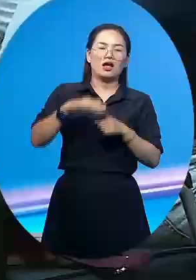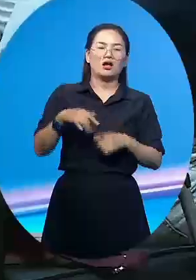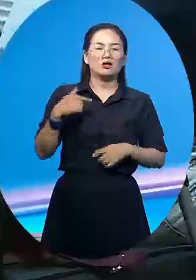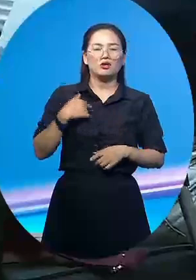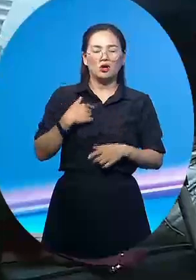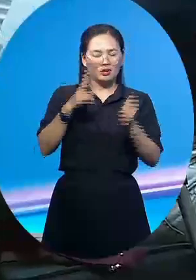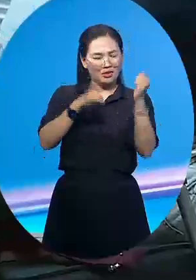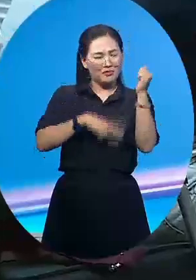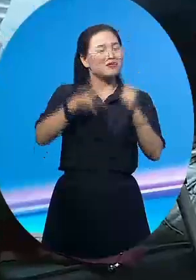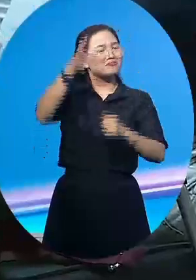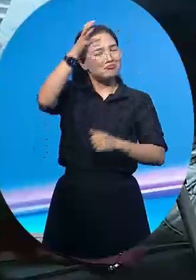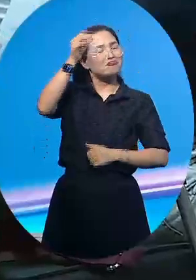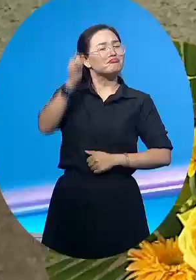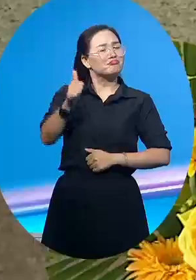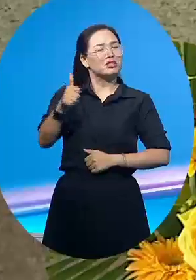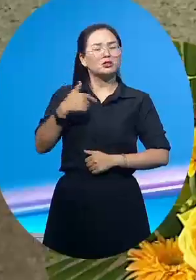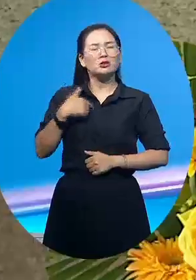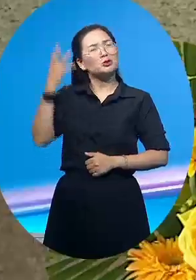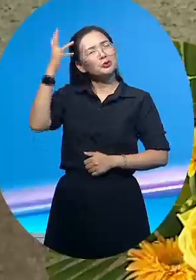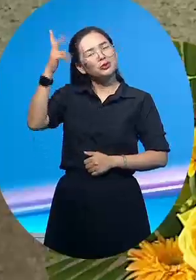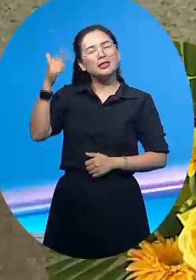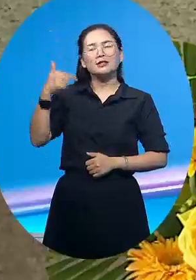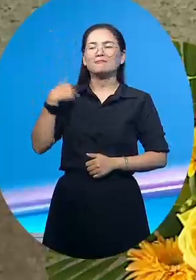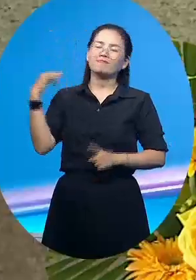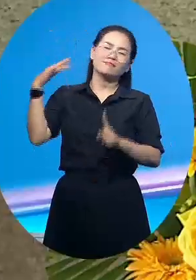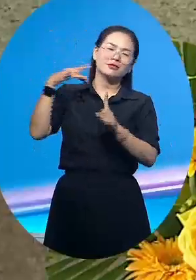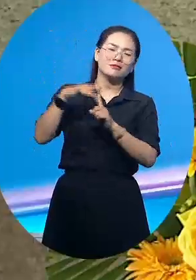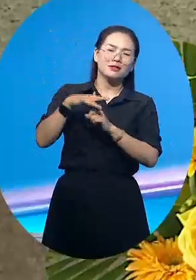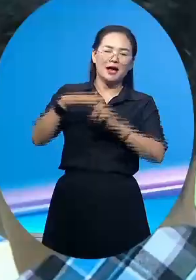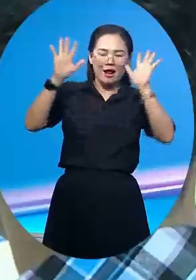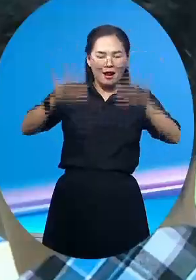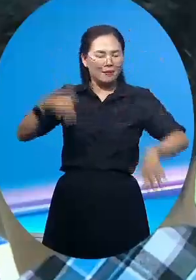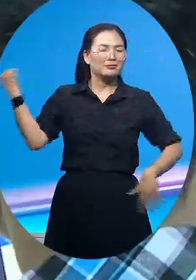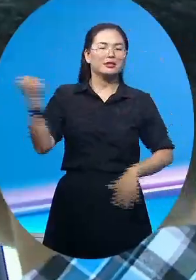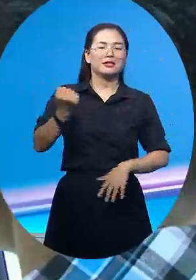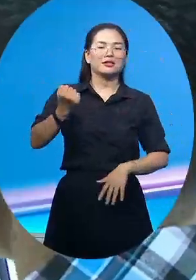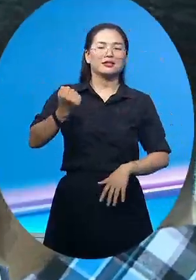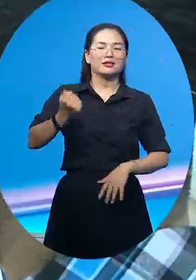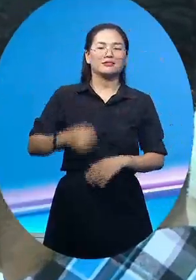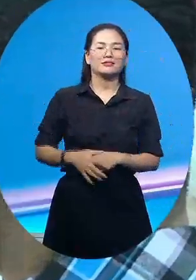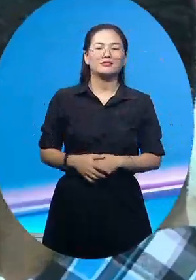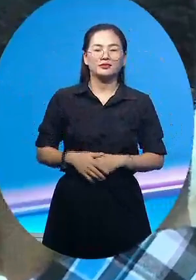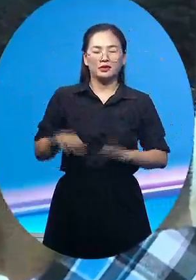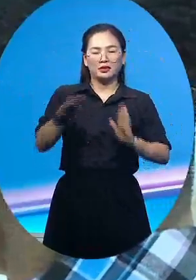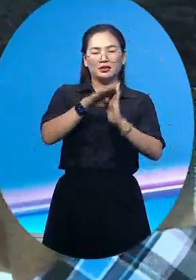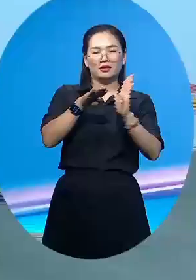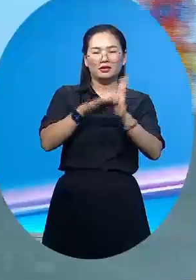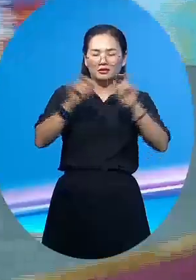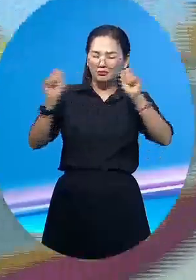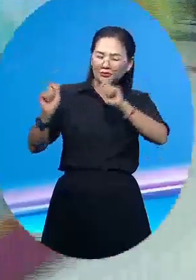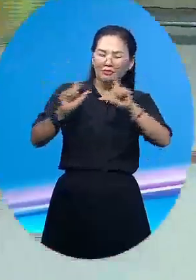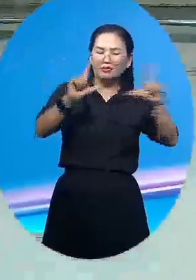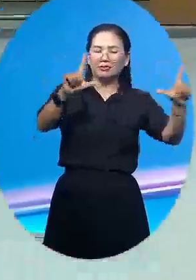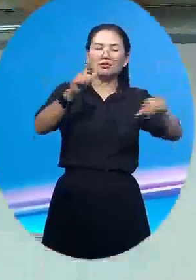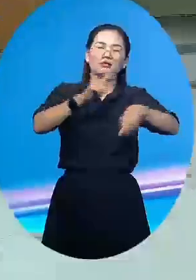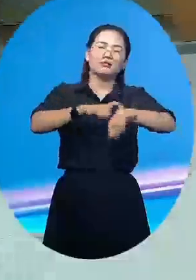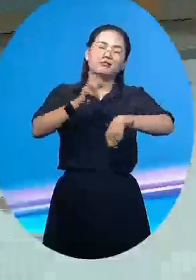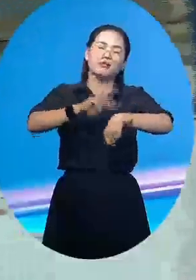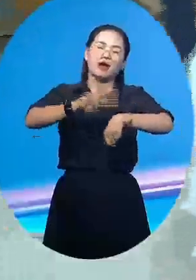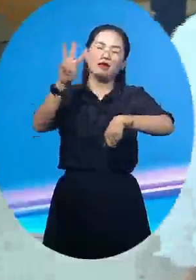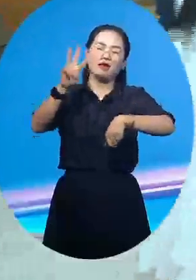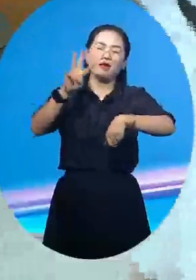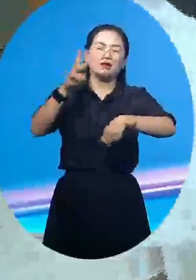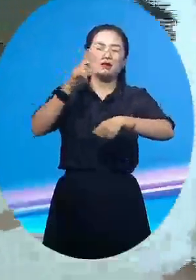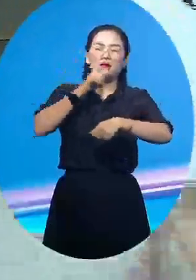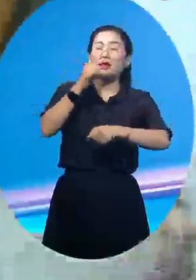cũng khá giỏi Muốn tiếng Việt nên con cũng nghĩ là con sẽ làm được chương trình sẽ phát sóng vào lúc 15:30 từ thứ Bảy